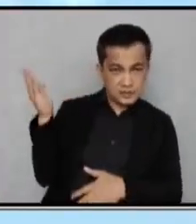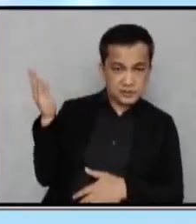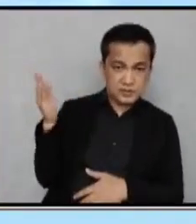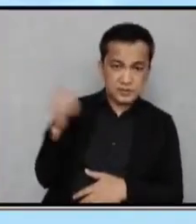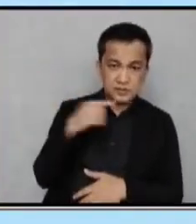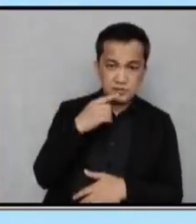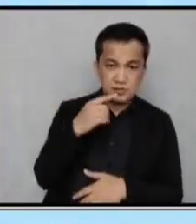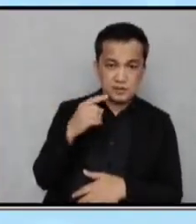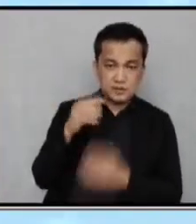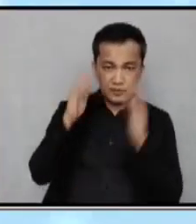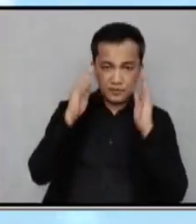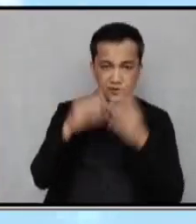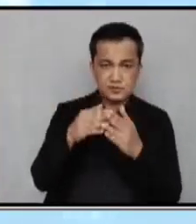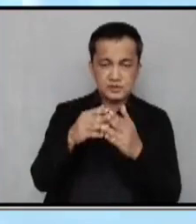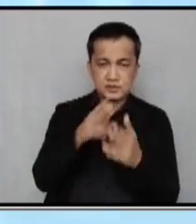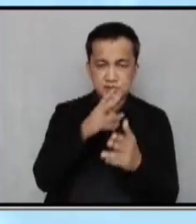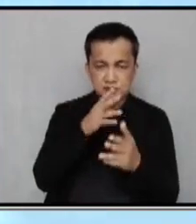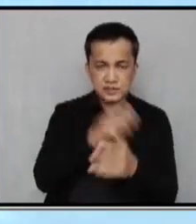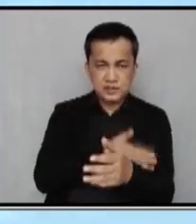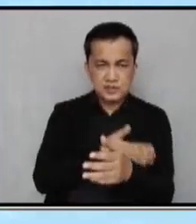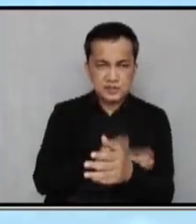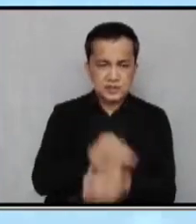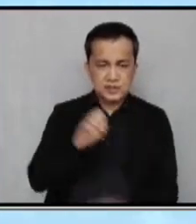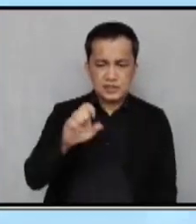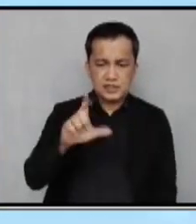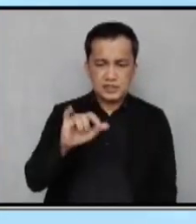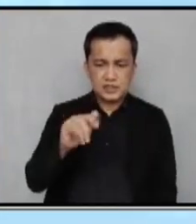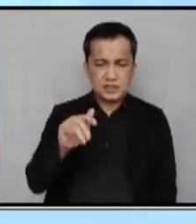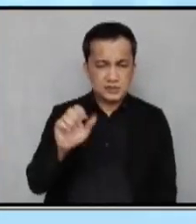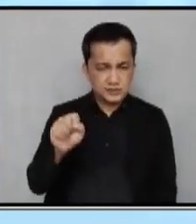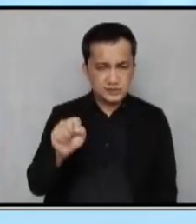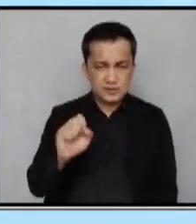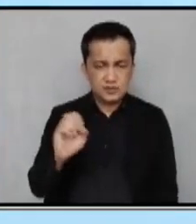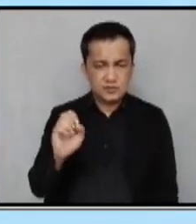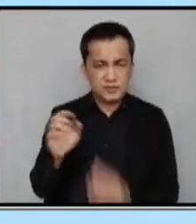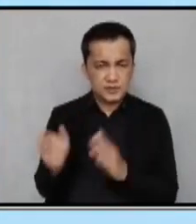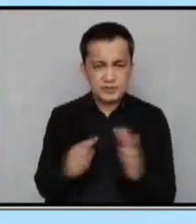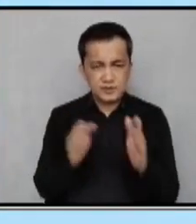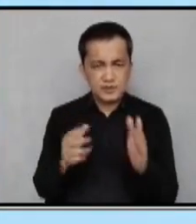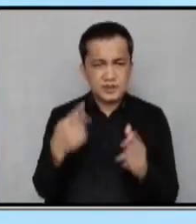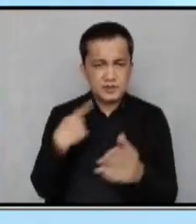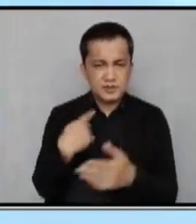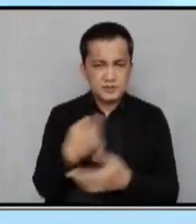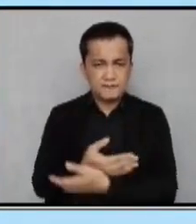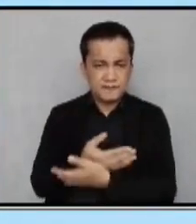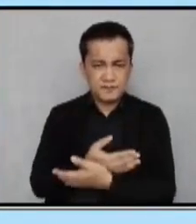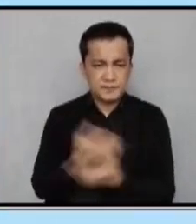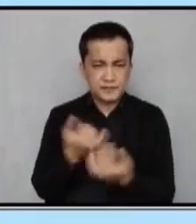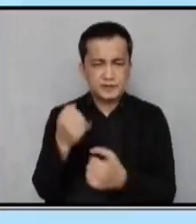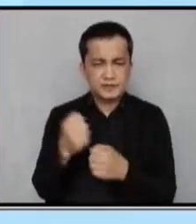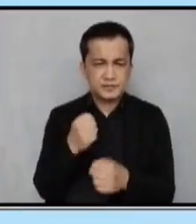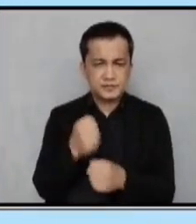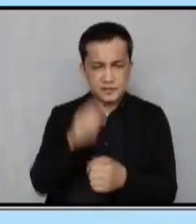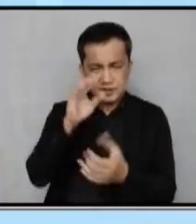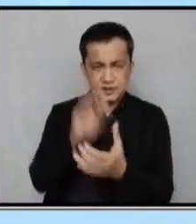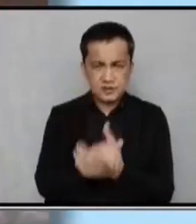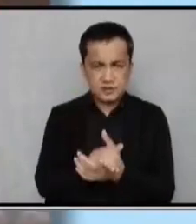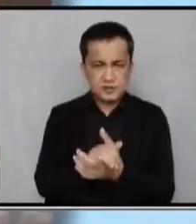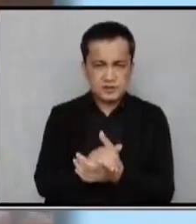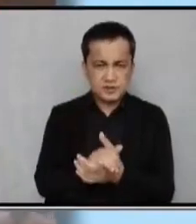ina sa anak nitong si Elias at palano raw umano nilang magka-baby ngayong taon ng husband niyan si Derek